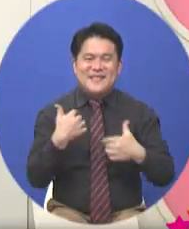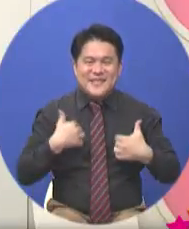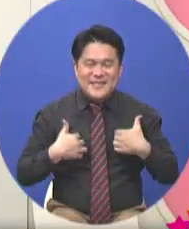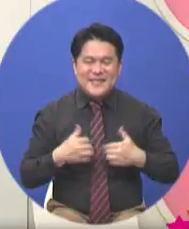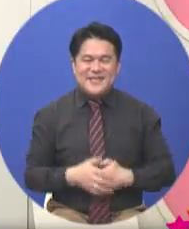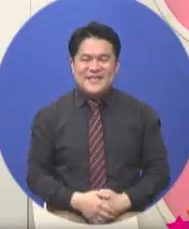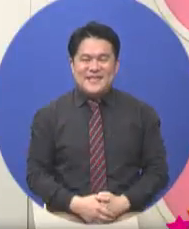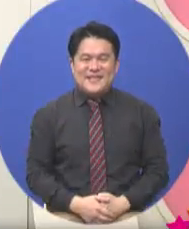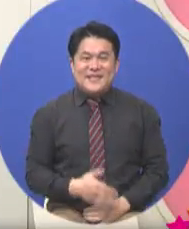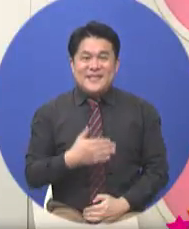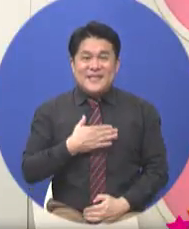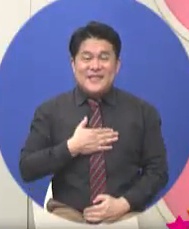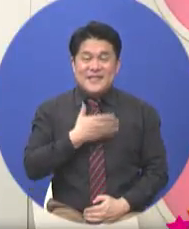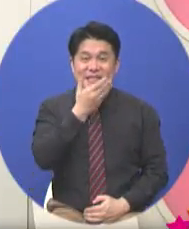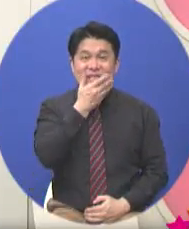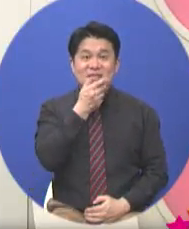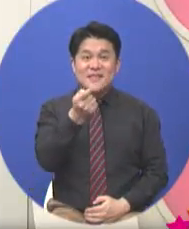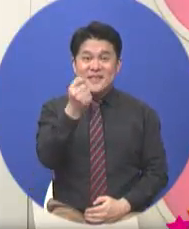그래요. 네, 저도